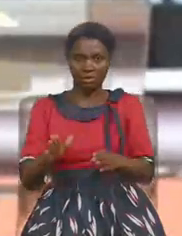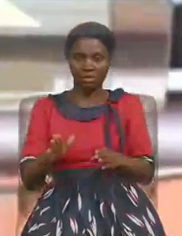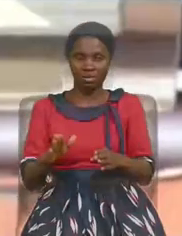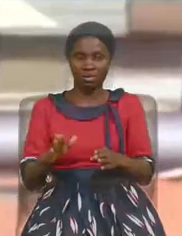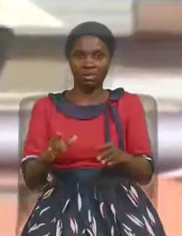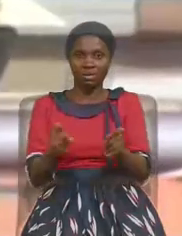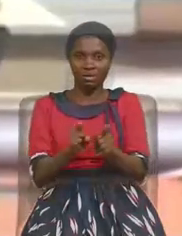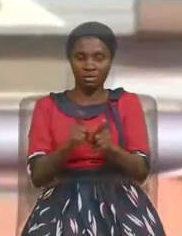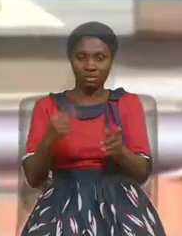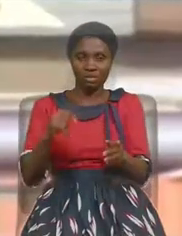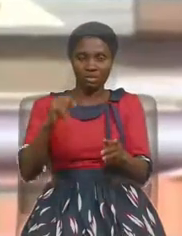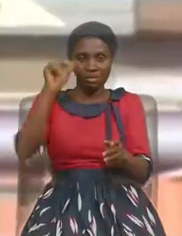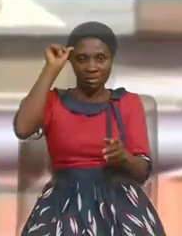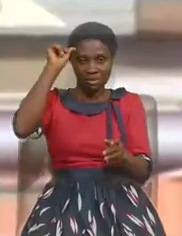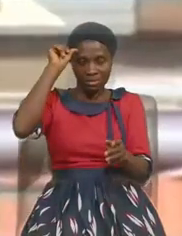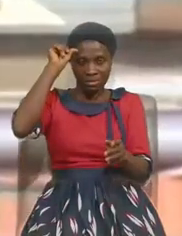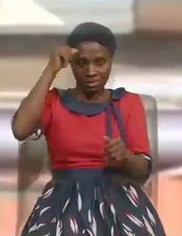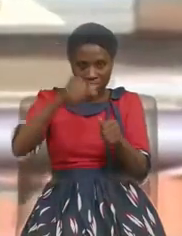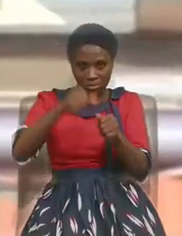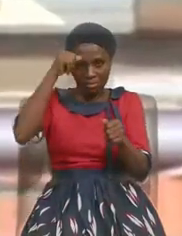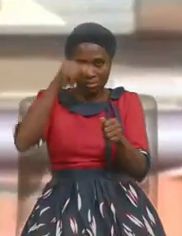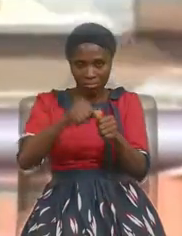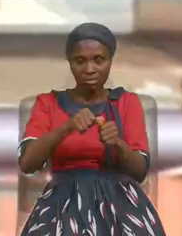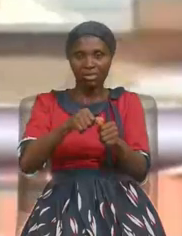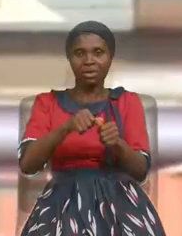Même le souvenir, la mémoire de tes péchés, il a ôté.